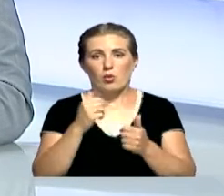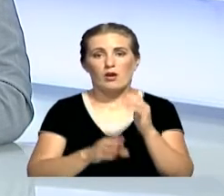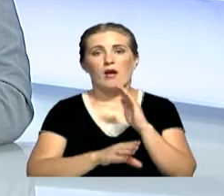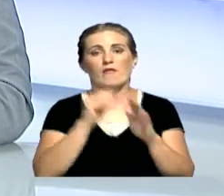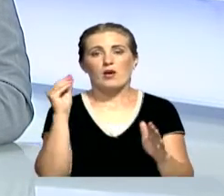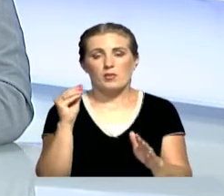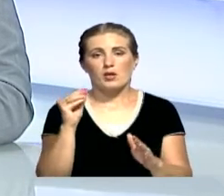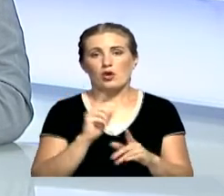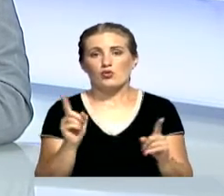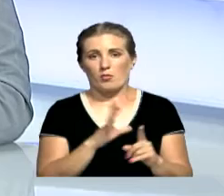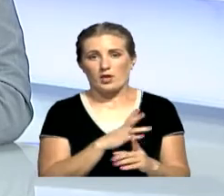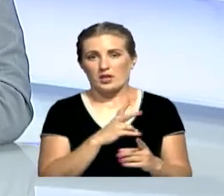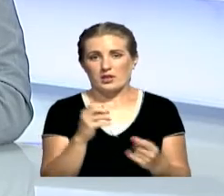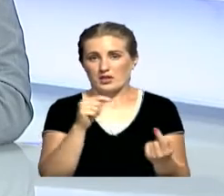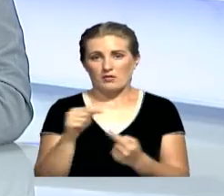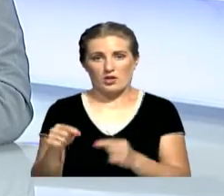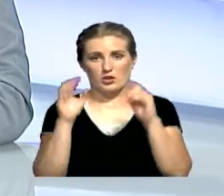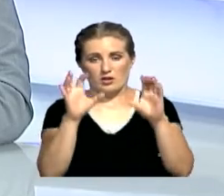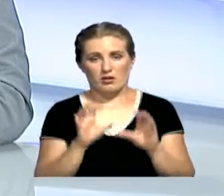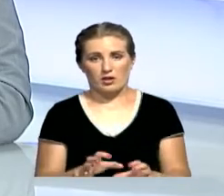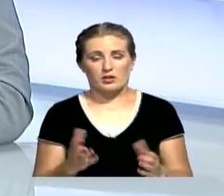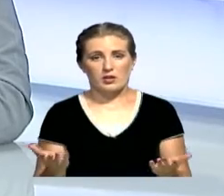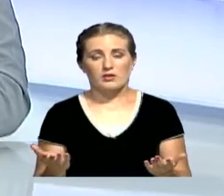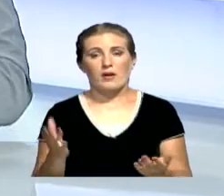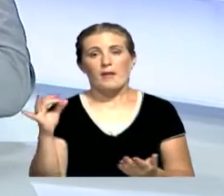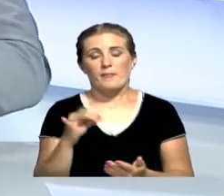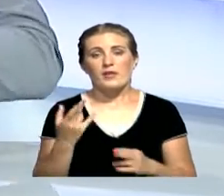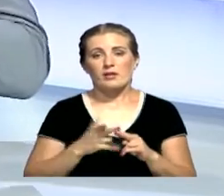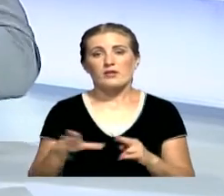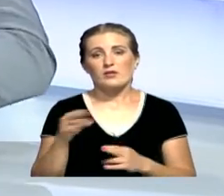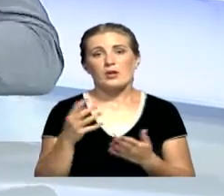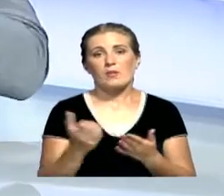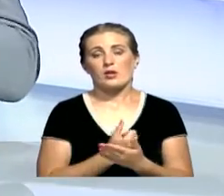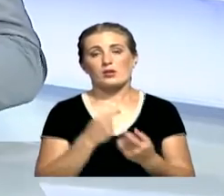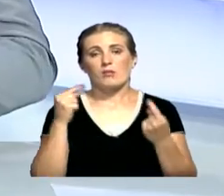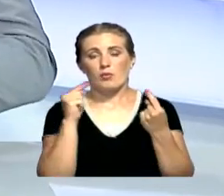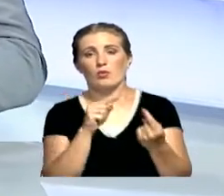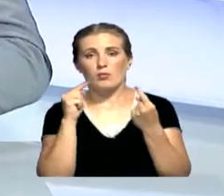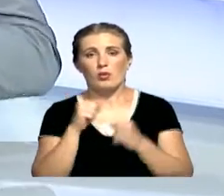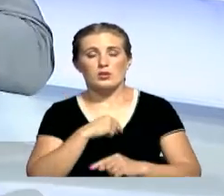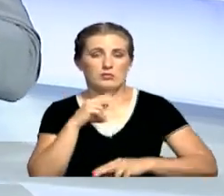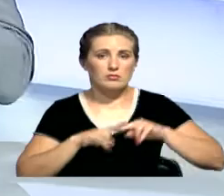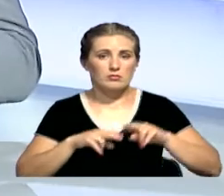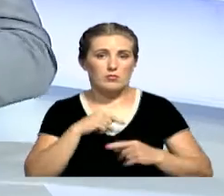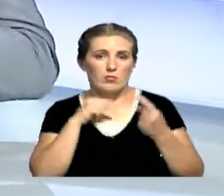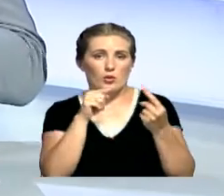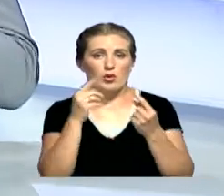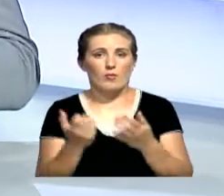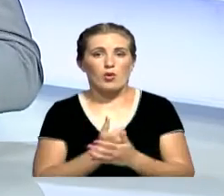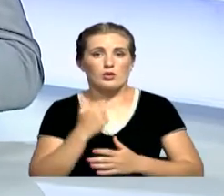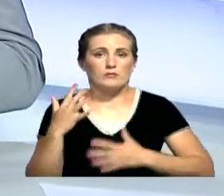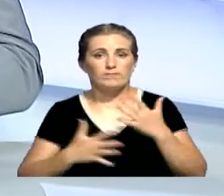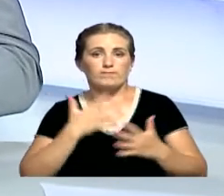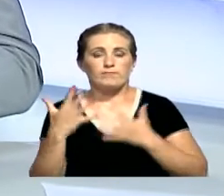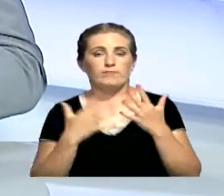было не в соответствии с действующим законодательством и вот эта вся она протестная волна протестное настроение она как раз таки подогревалось еще вот